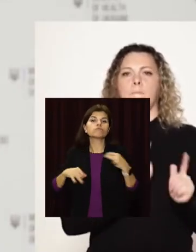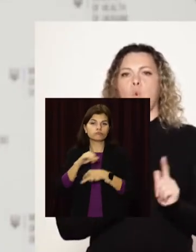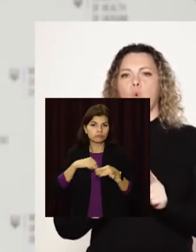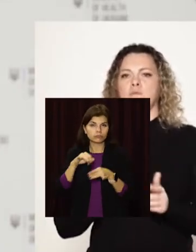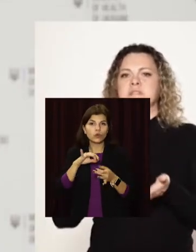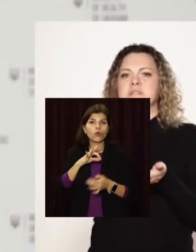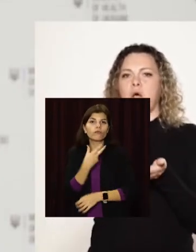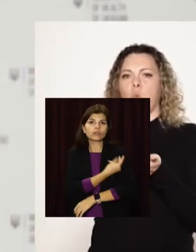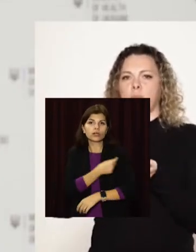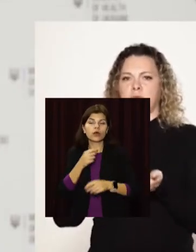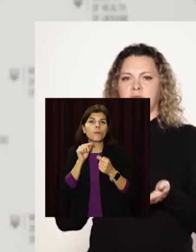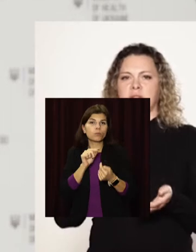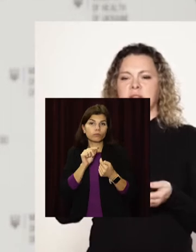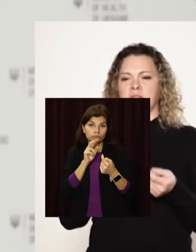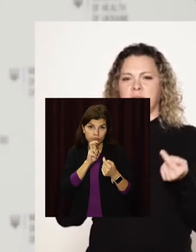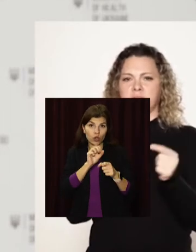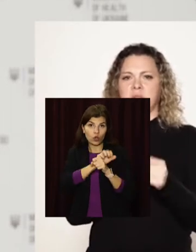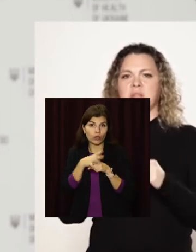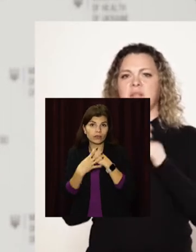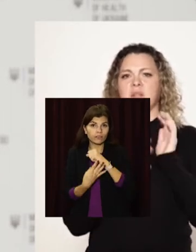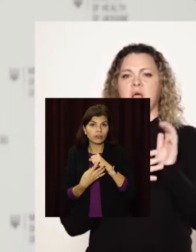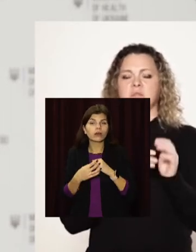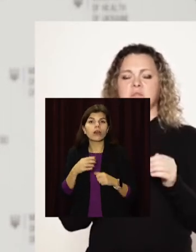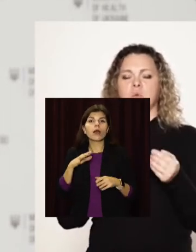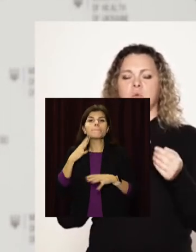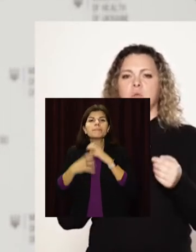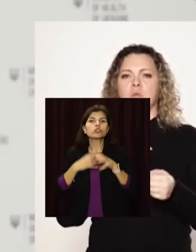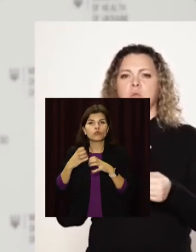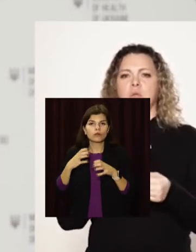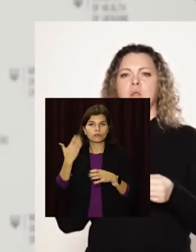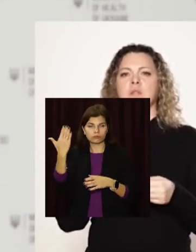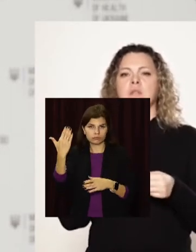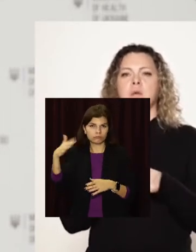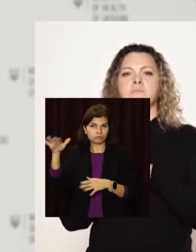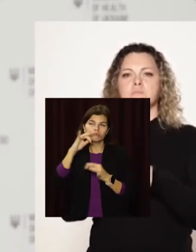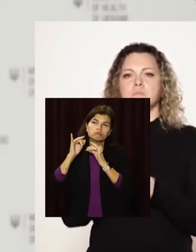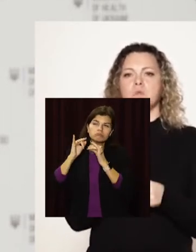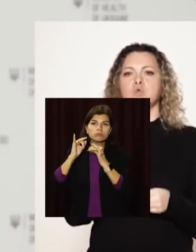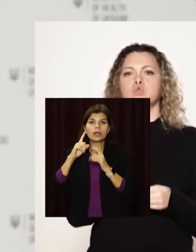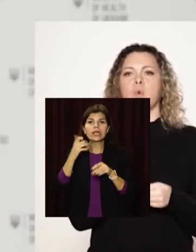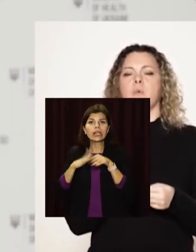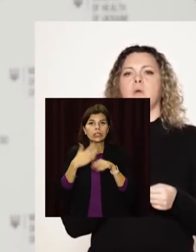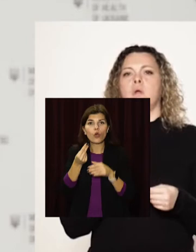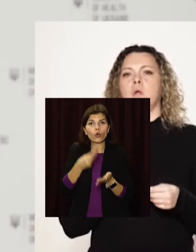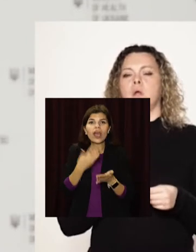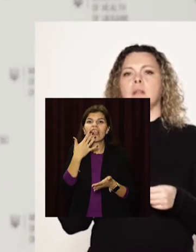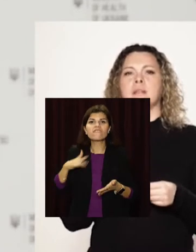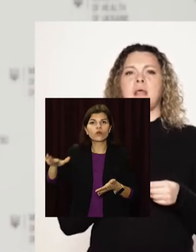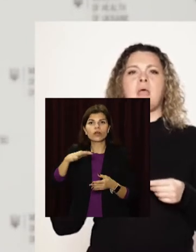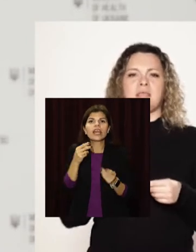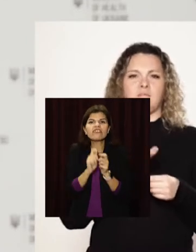закупівлю вакцин проти COVID-19 із залученням міжнародної організації Crown Agency за кредитні кошти